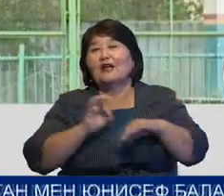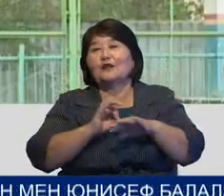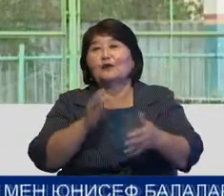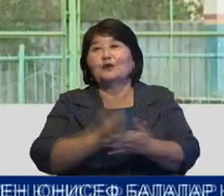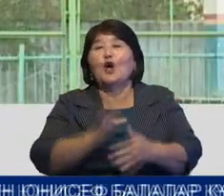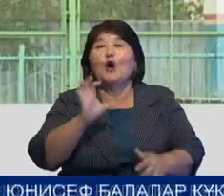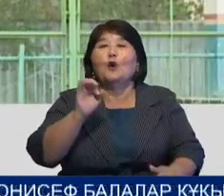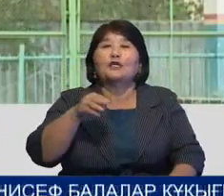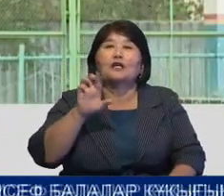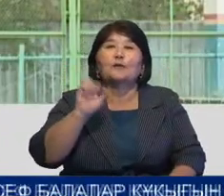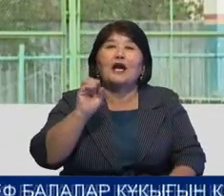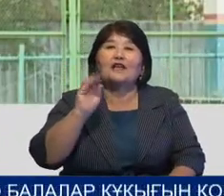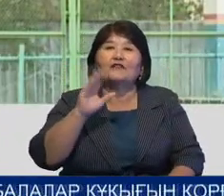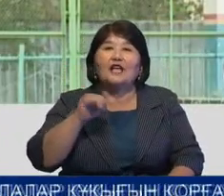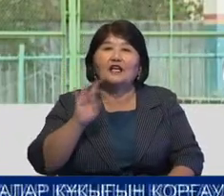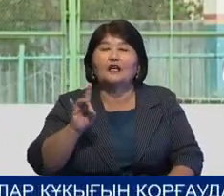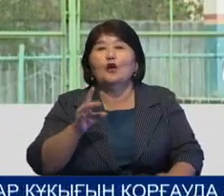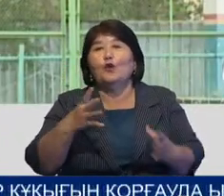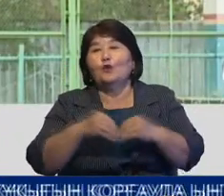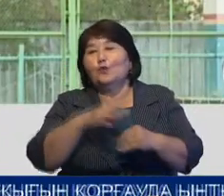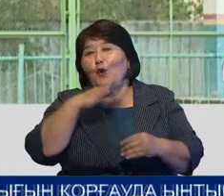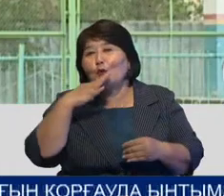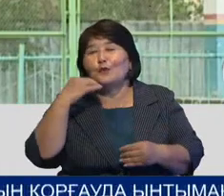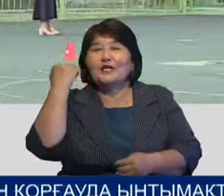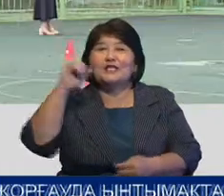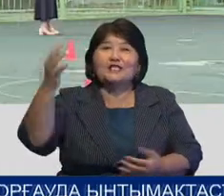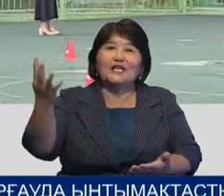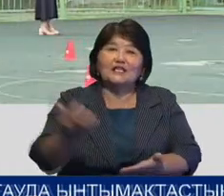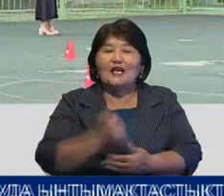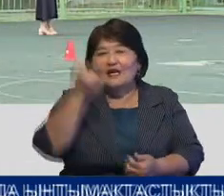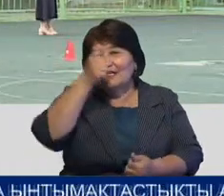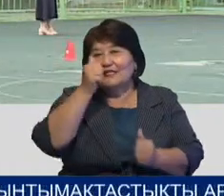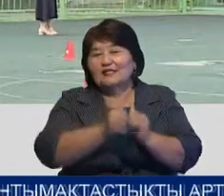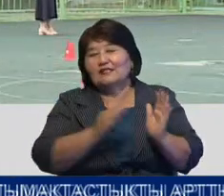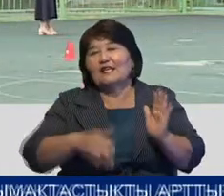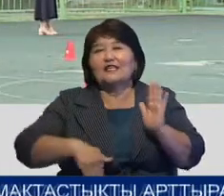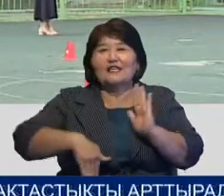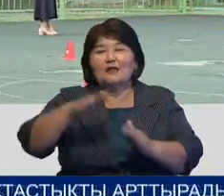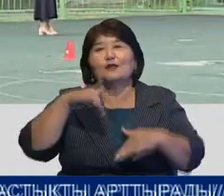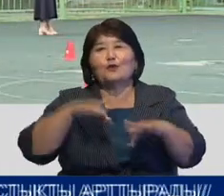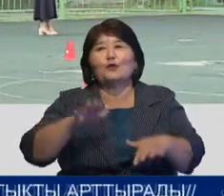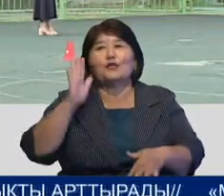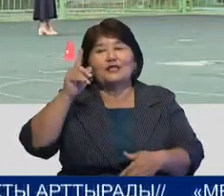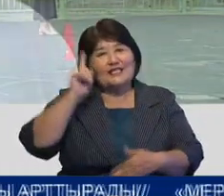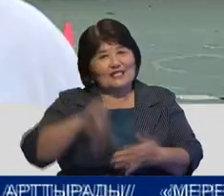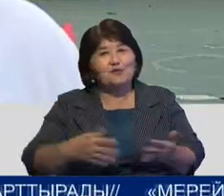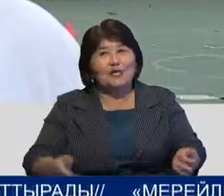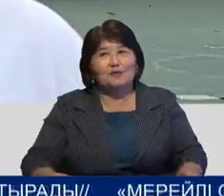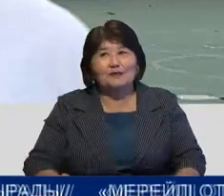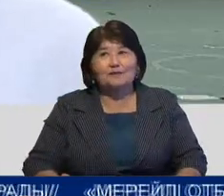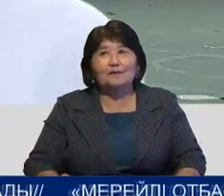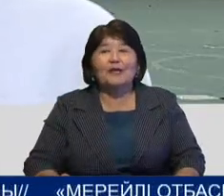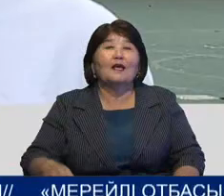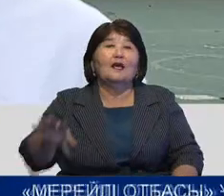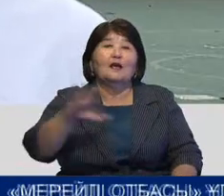жатыр. Отарлаевтар отбасы көптеген жетістіктерге жетіп жатыр. Жыл сайын кереметтей жоғары деңгейде өтеді деген сенімдеміз.